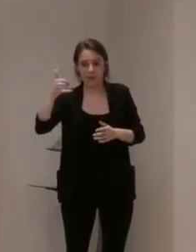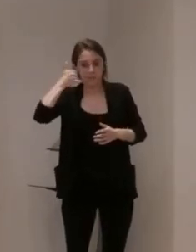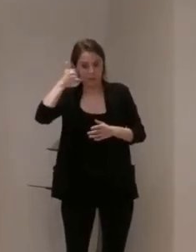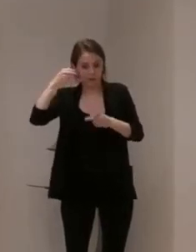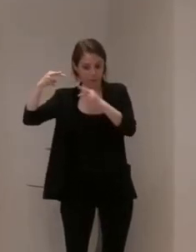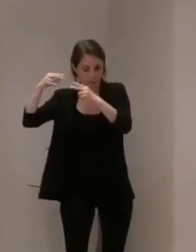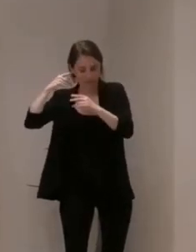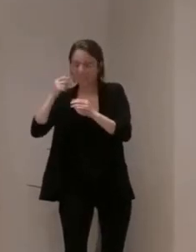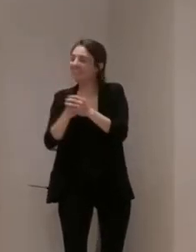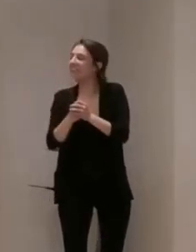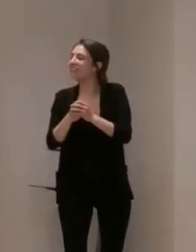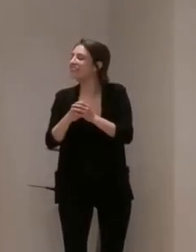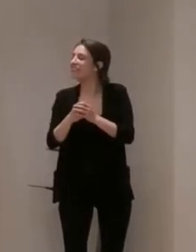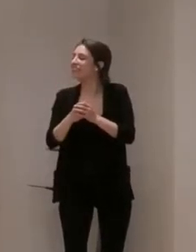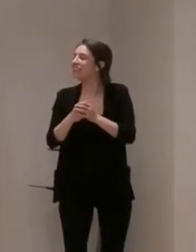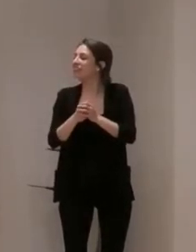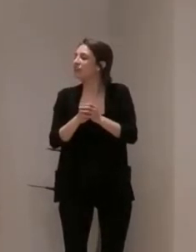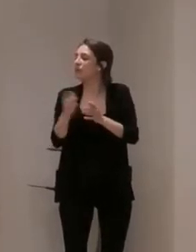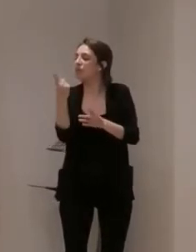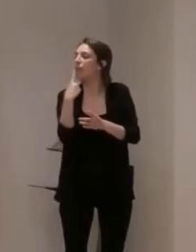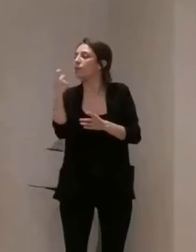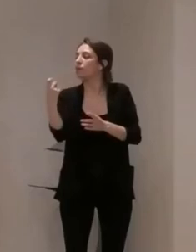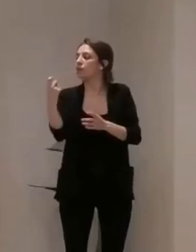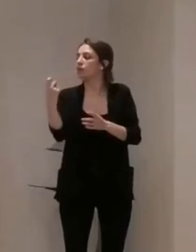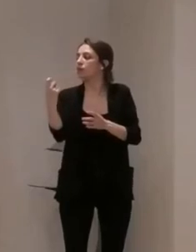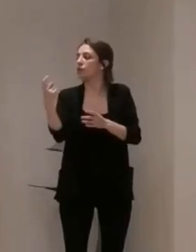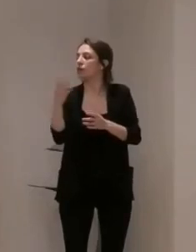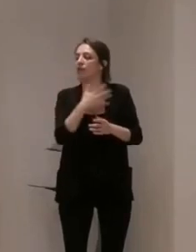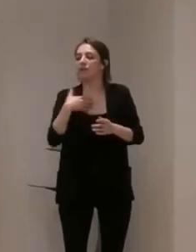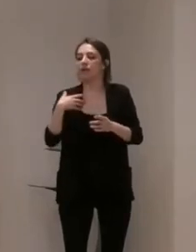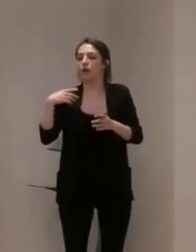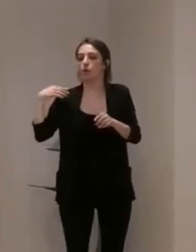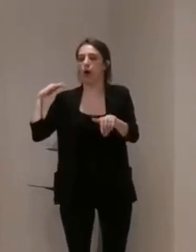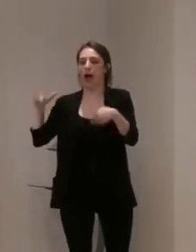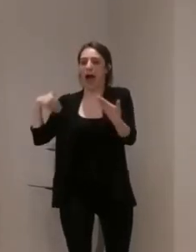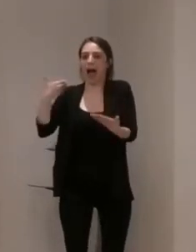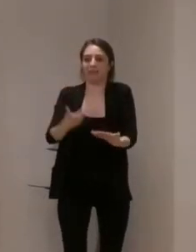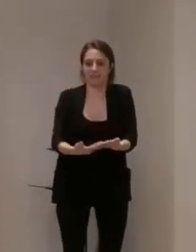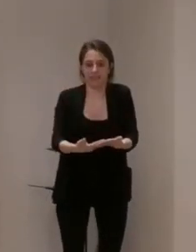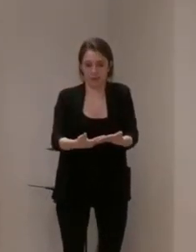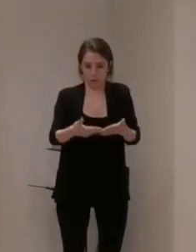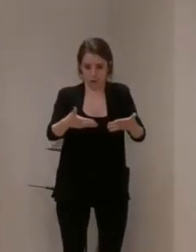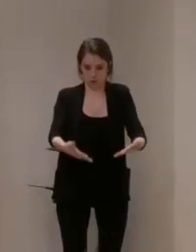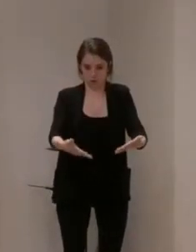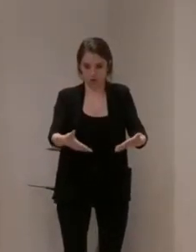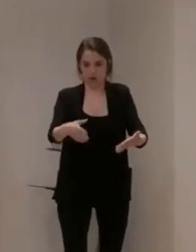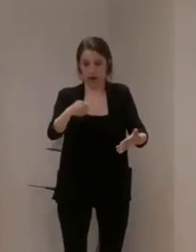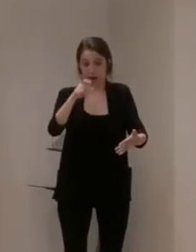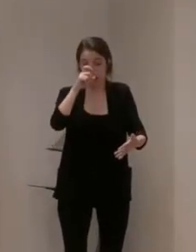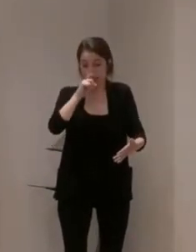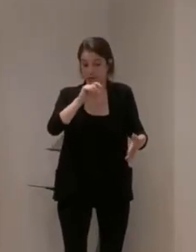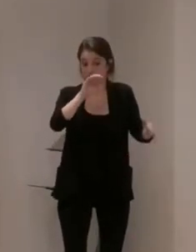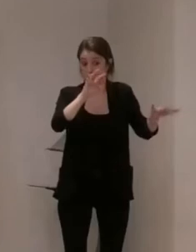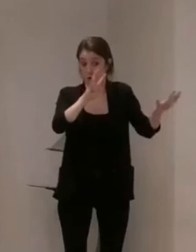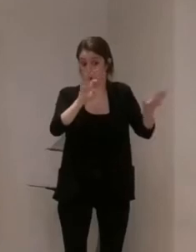que a mi em fa la impressió, perquè clar, tu ens has de sentir una mica per enllaçar també amb avui dia, amb aquests casos que deies tu que ja es remeten als anys 90.